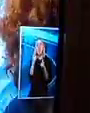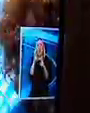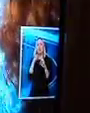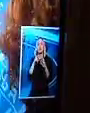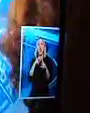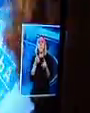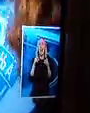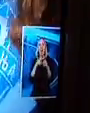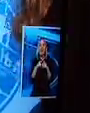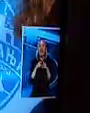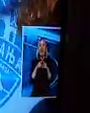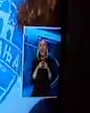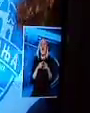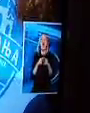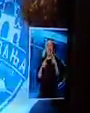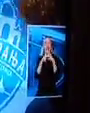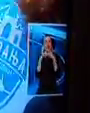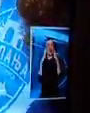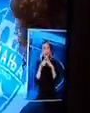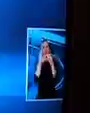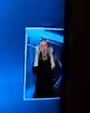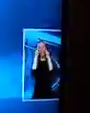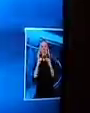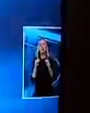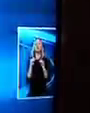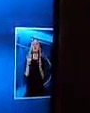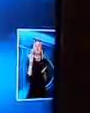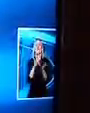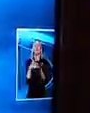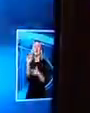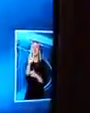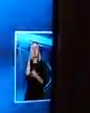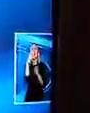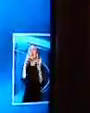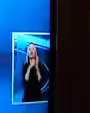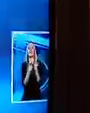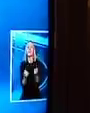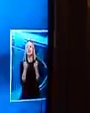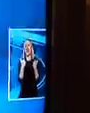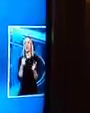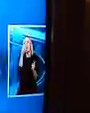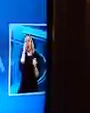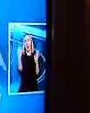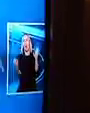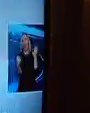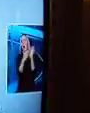uz crkvu, počasno mesto na zastavi i grbu sela, dobile su i roze.